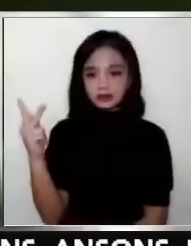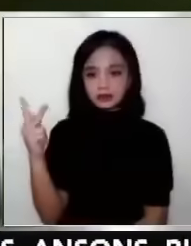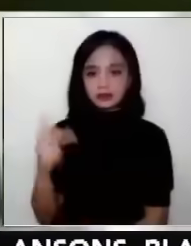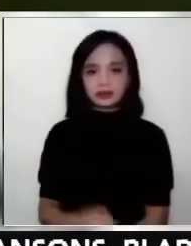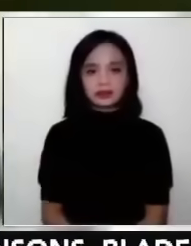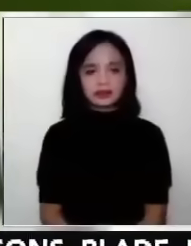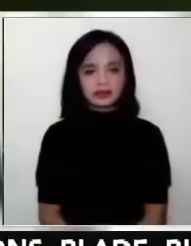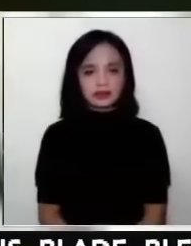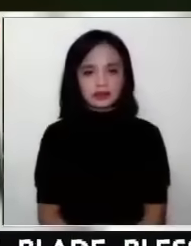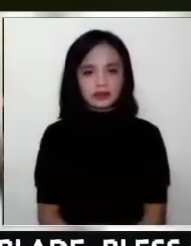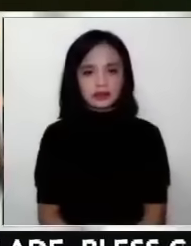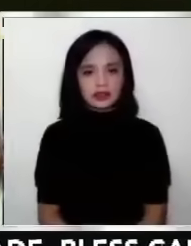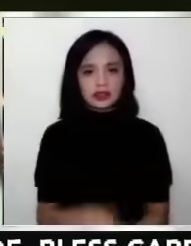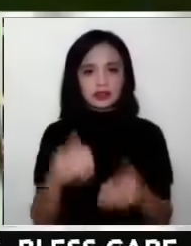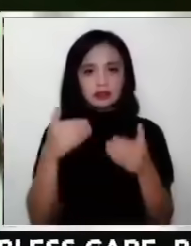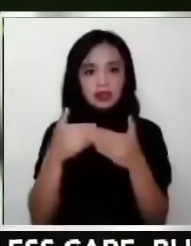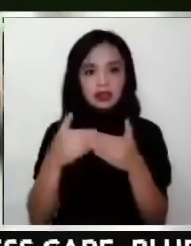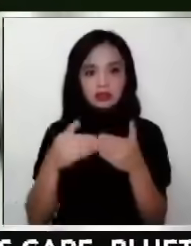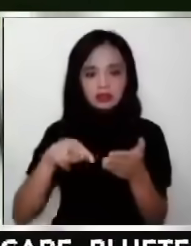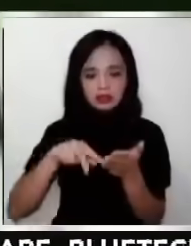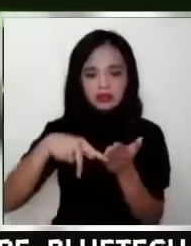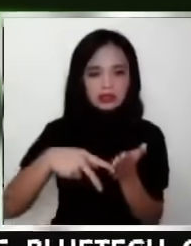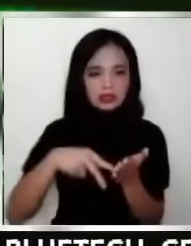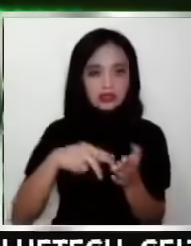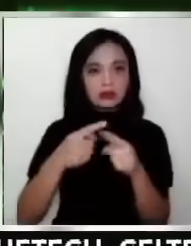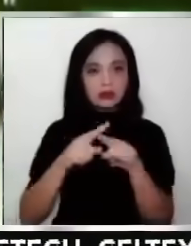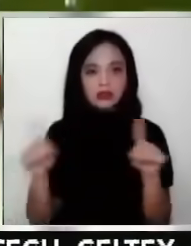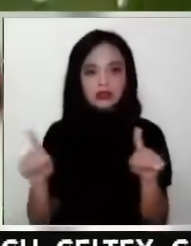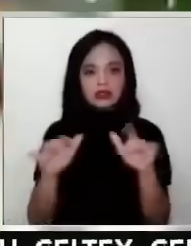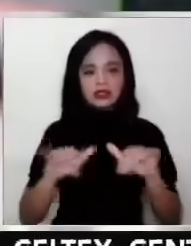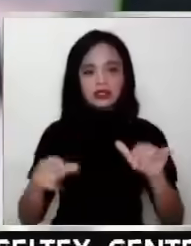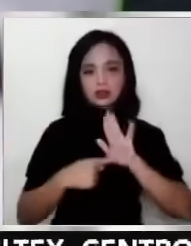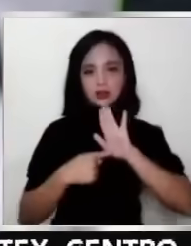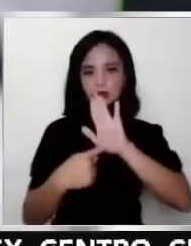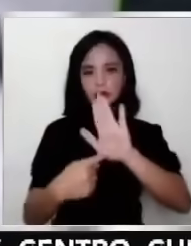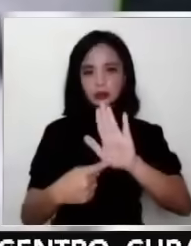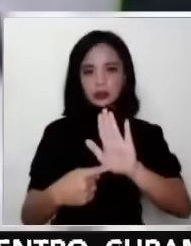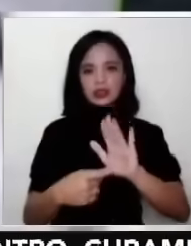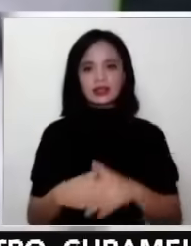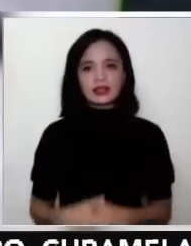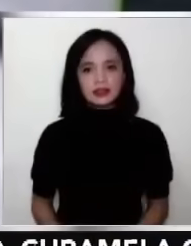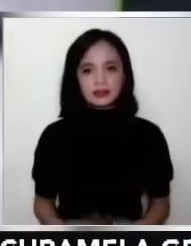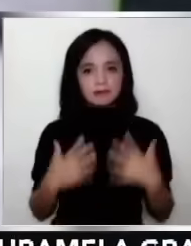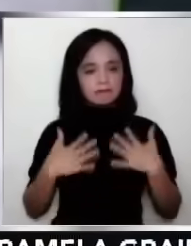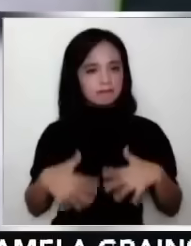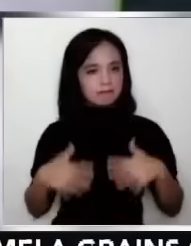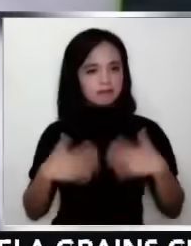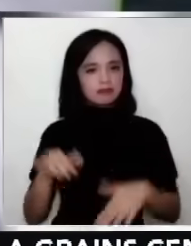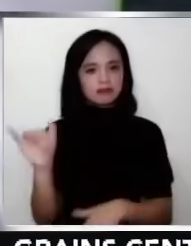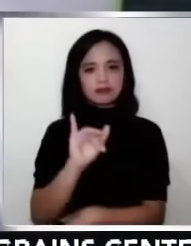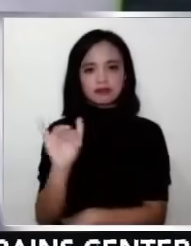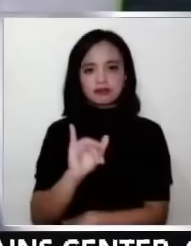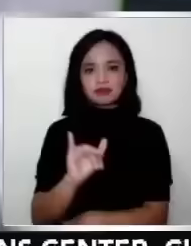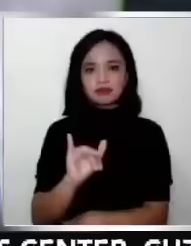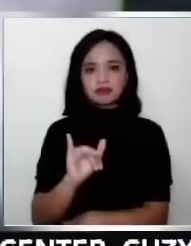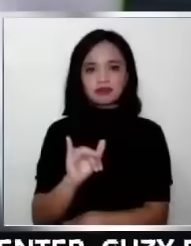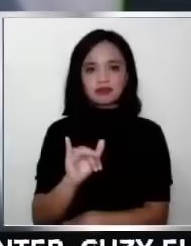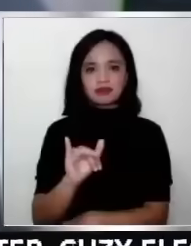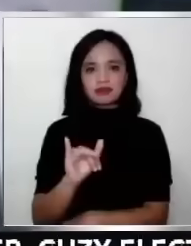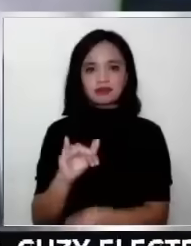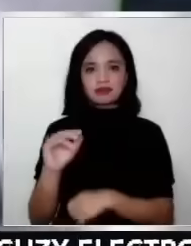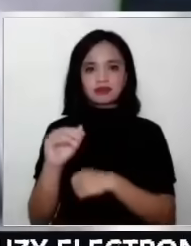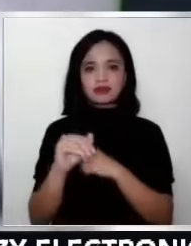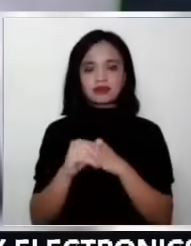Namuntik mang matalisod, confident pa rin ibinida ang kanyang pasarela. Gayon din si Miss Grand Occidental Mindoro na kahit tila